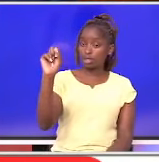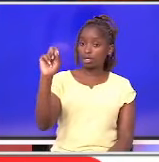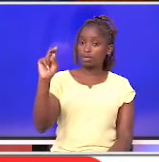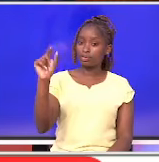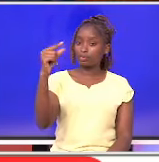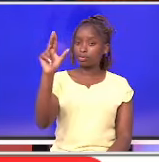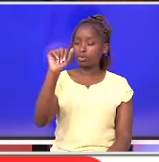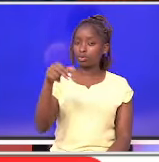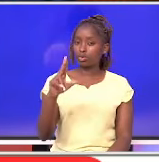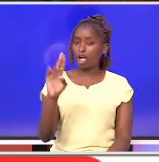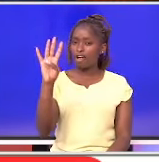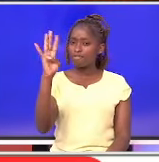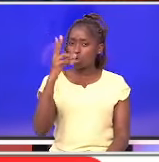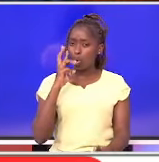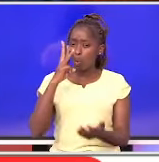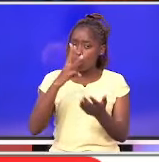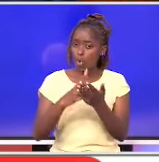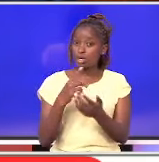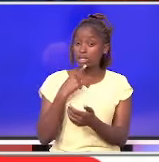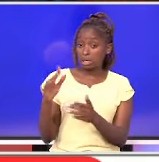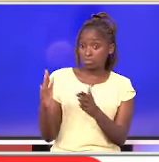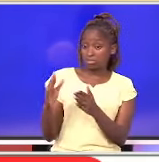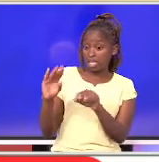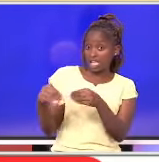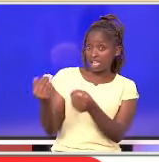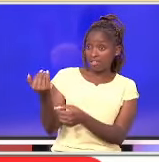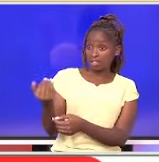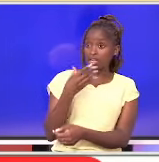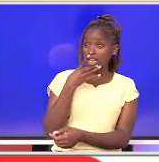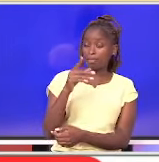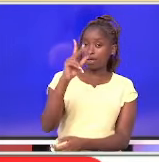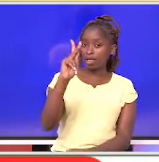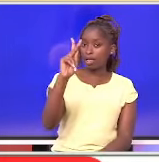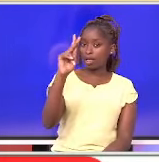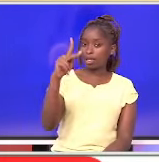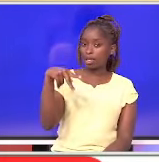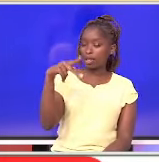Kulingana na shahidi wa nne, Tanui alisema alimpa mwanaye Peter Kipkemboi shilingi